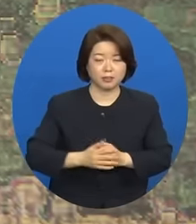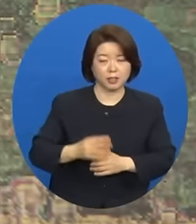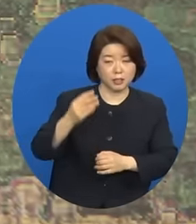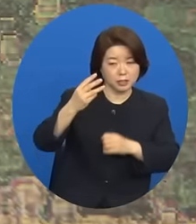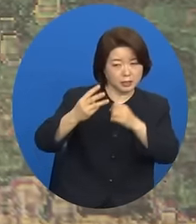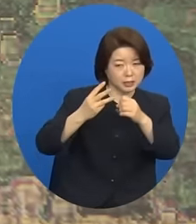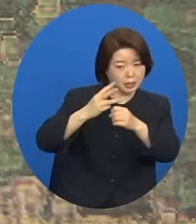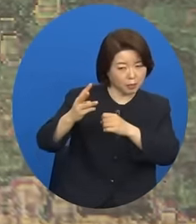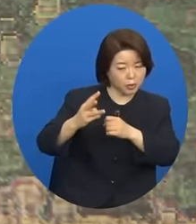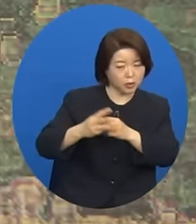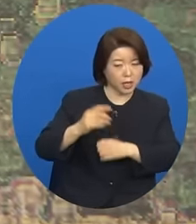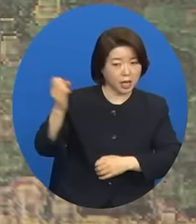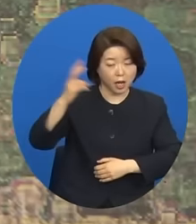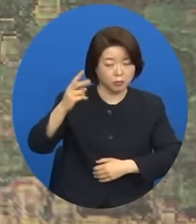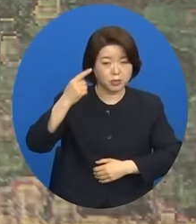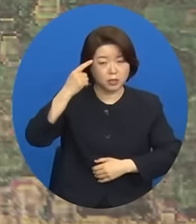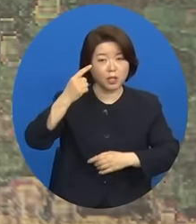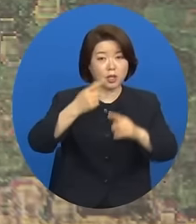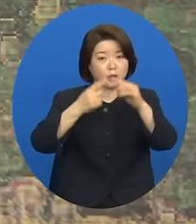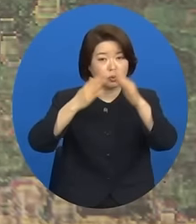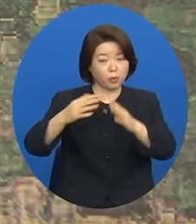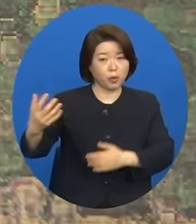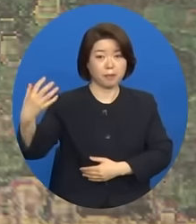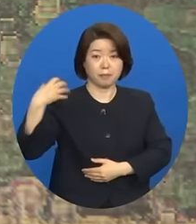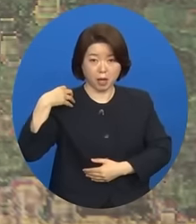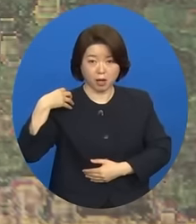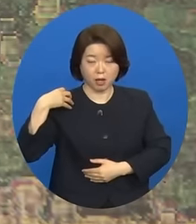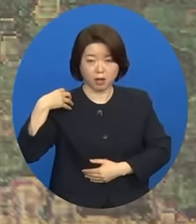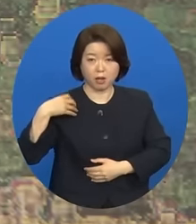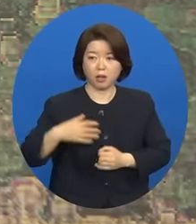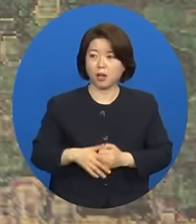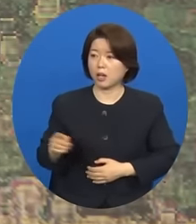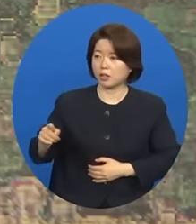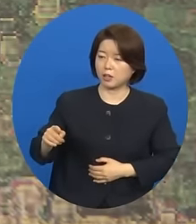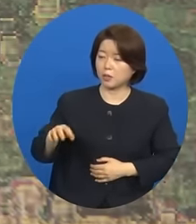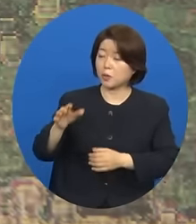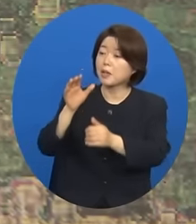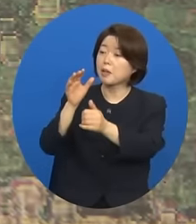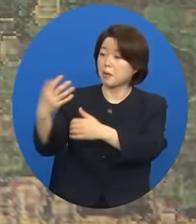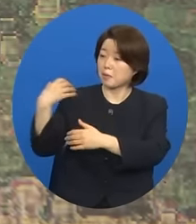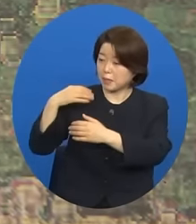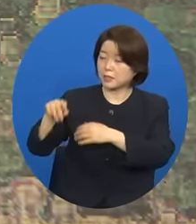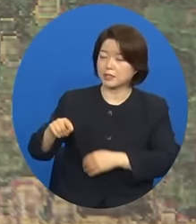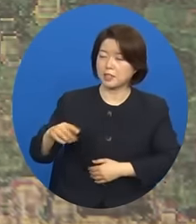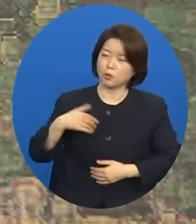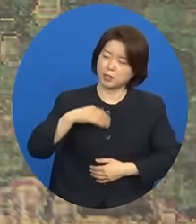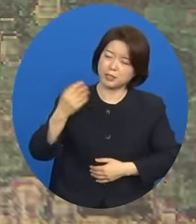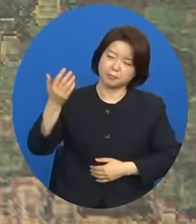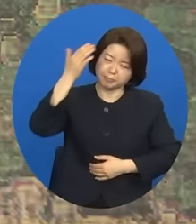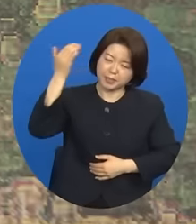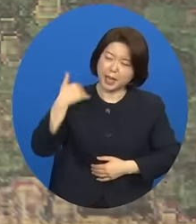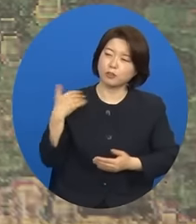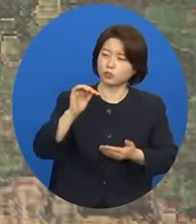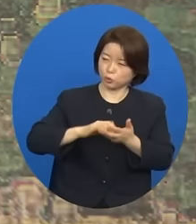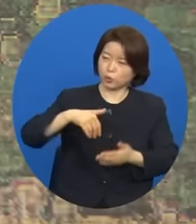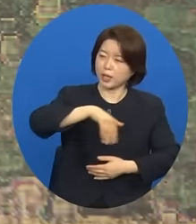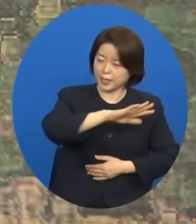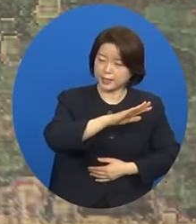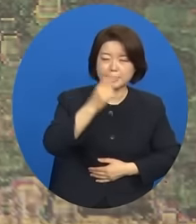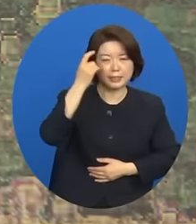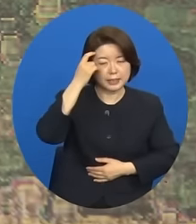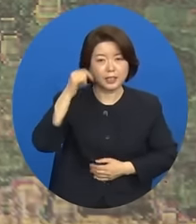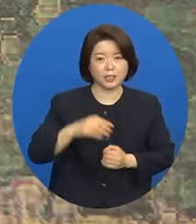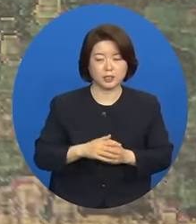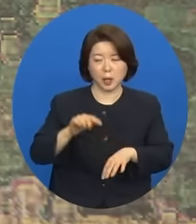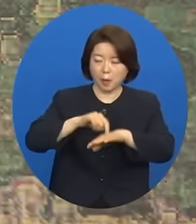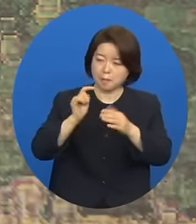맡게 되면서 사실 그 교회를 가게 됐을 때 아, 우리는 한국에 가야 되니까 사실 이런 마음이 있었어요. 마음을 다해